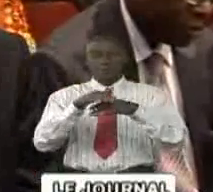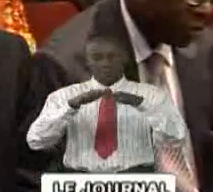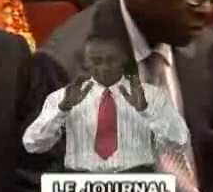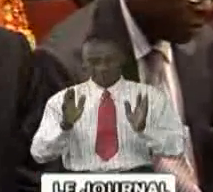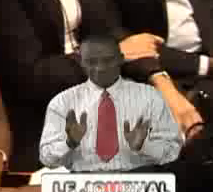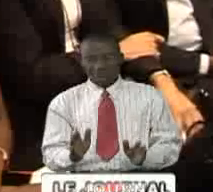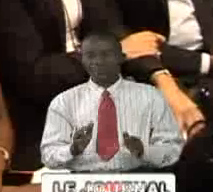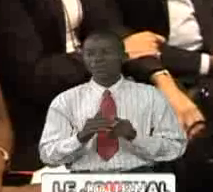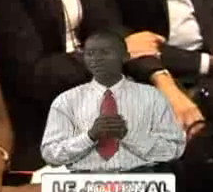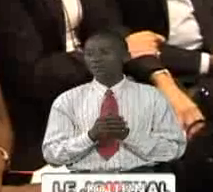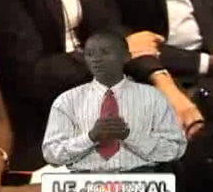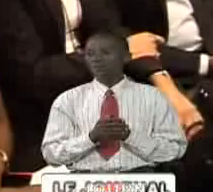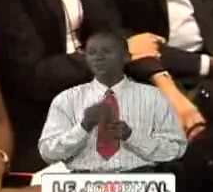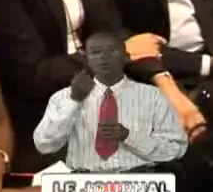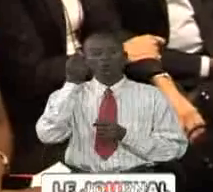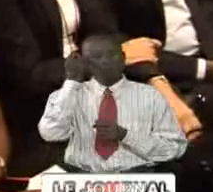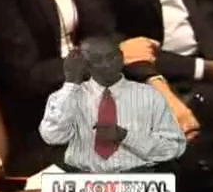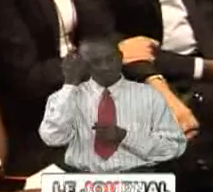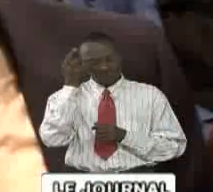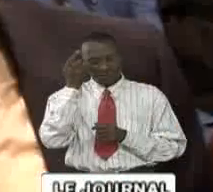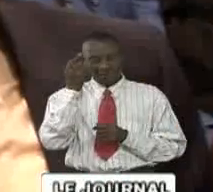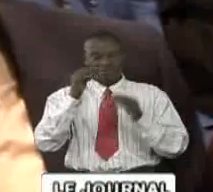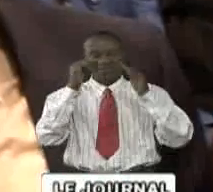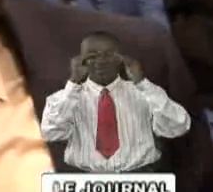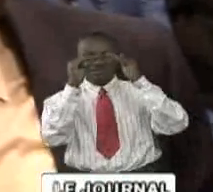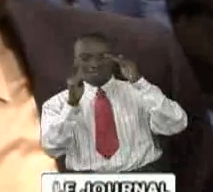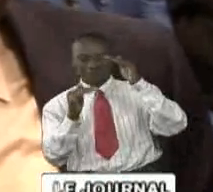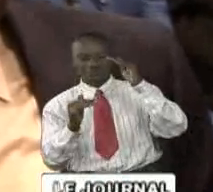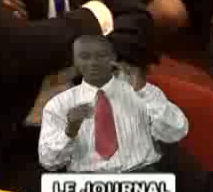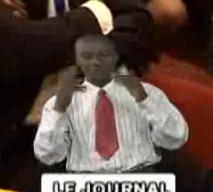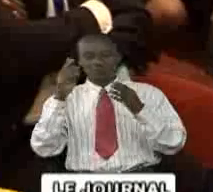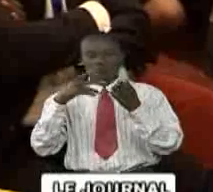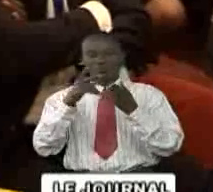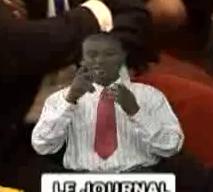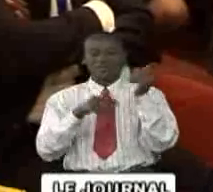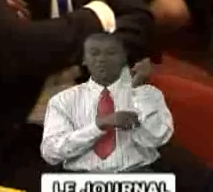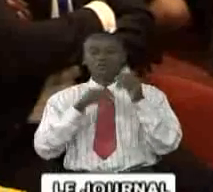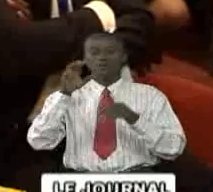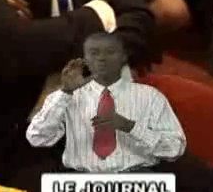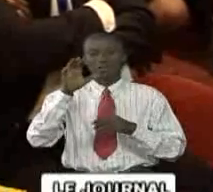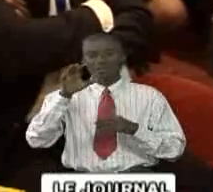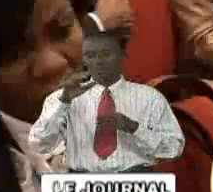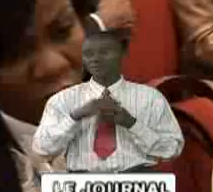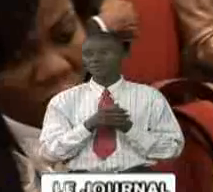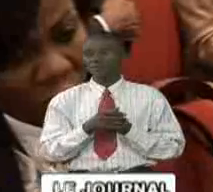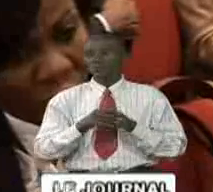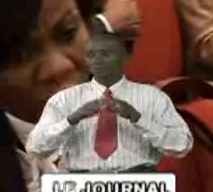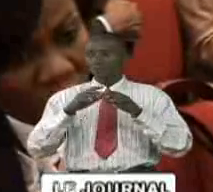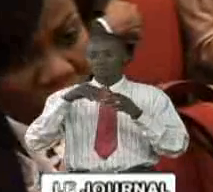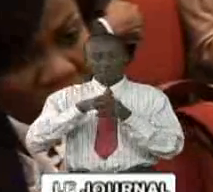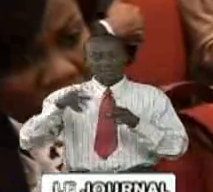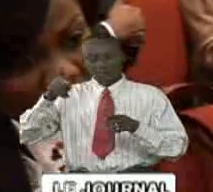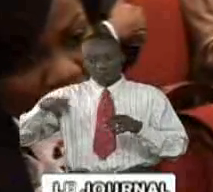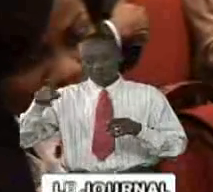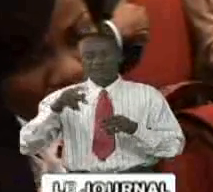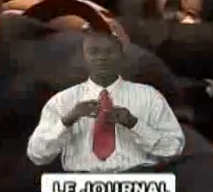perspectives du processus de bancarisation, les étapes, les intervenants et les changements en matière de bancarisation de la paie en province,